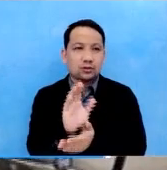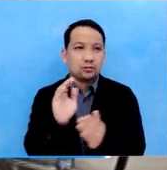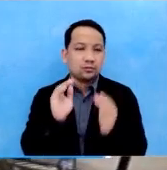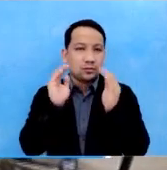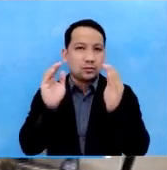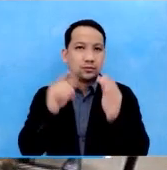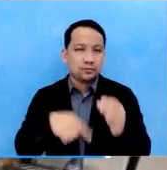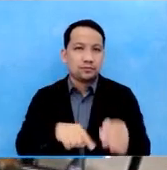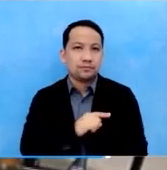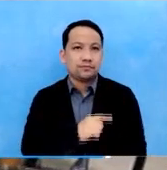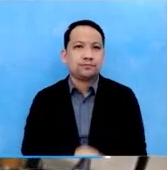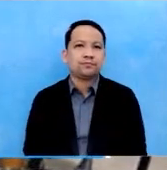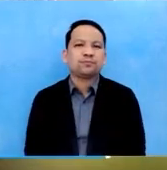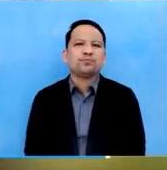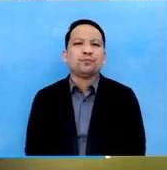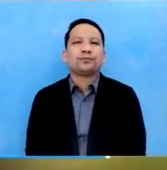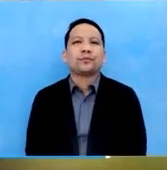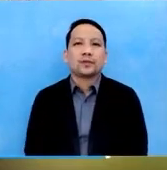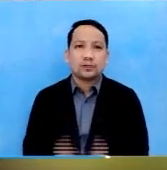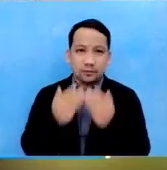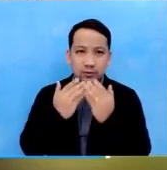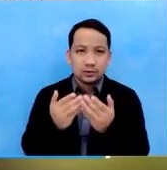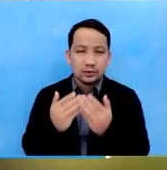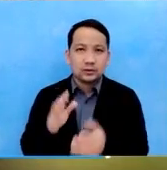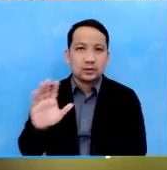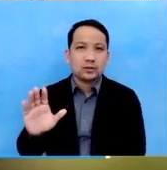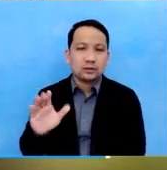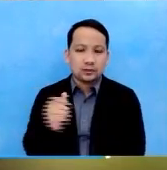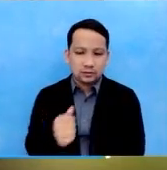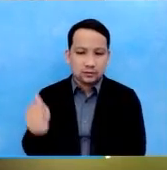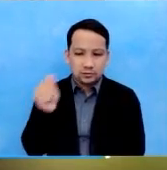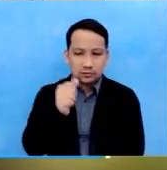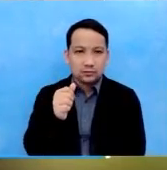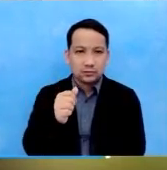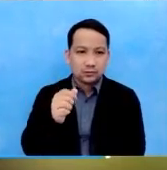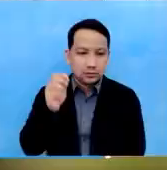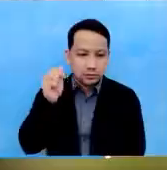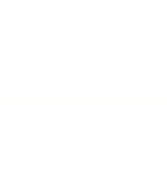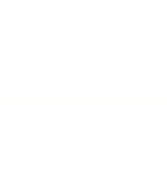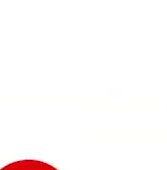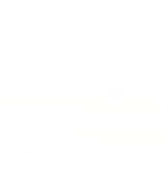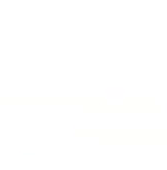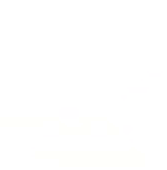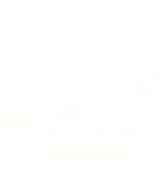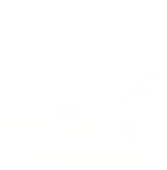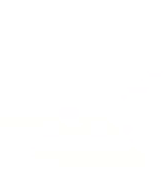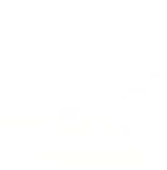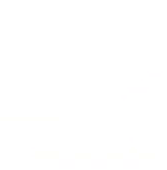Alright, maraming salamat po, Senior Inspector Arnel Ratuita.